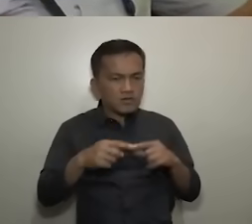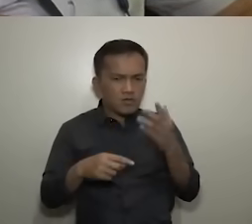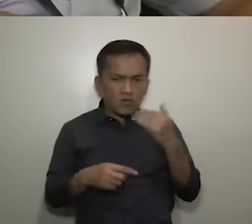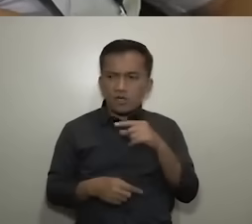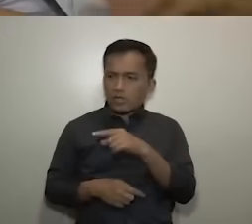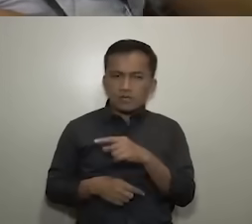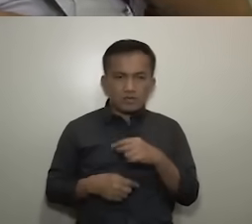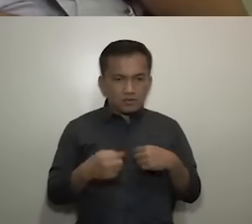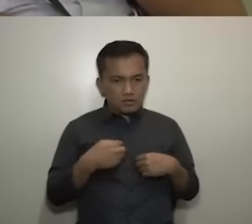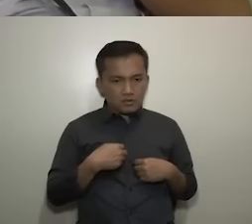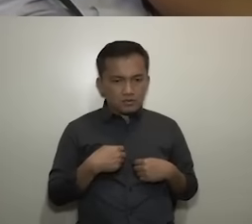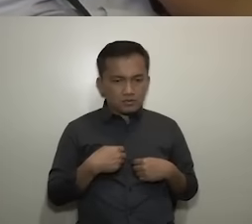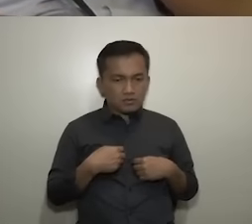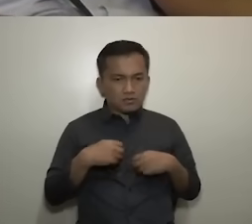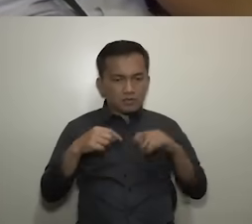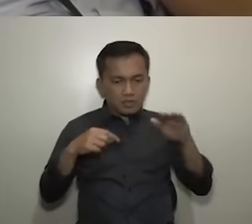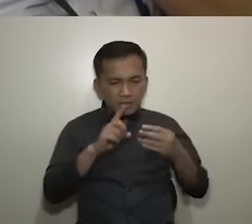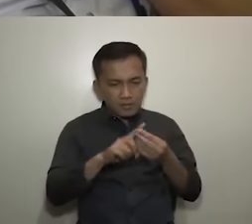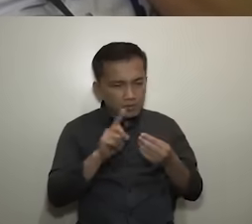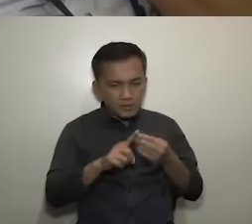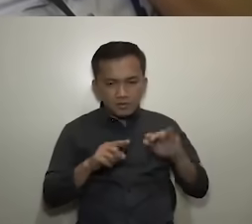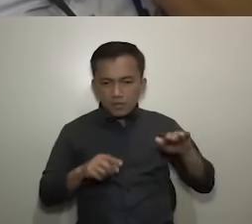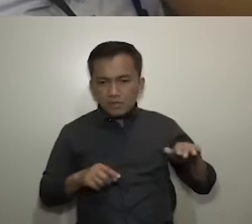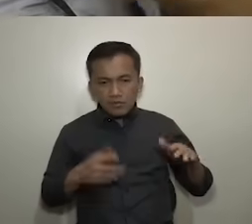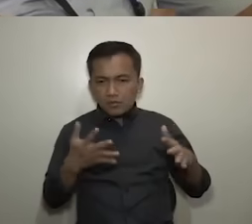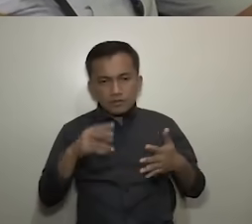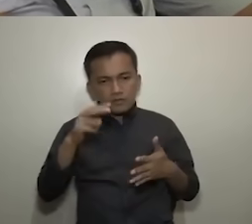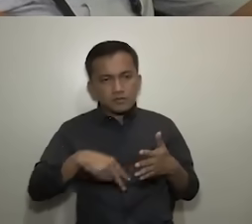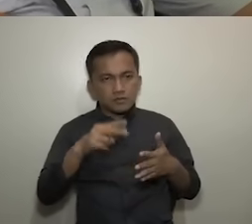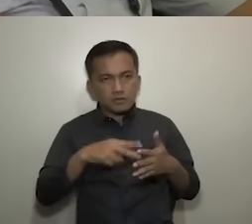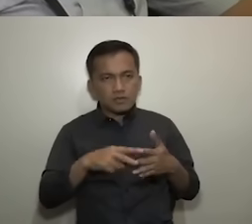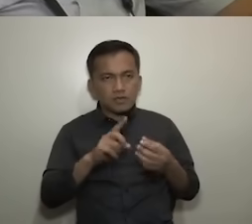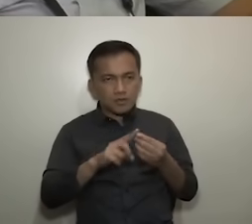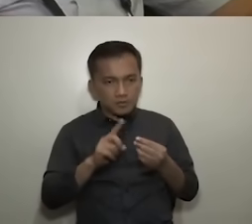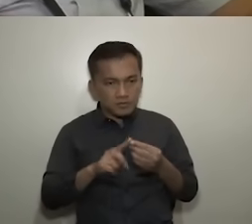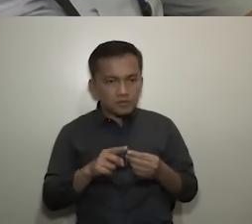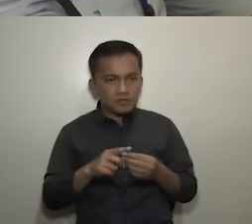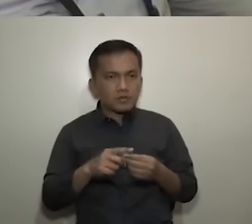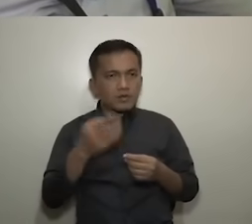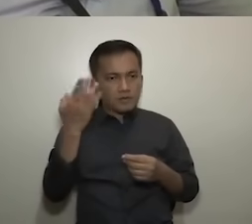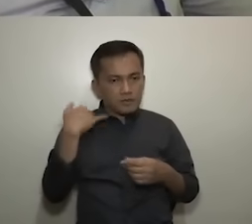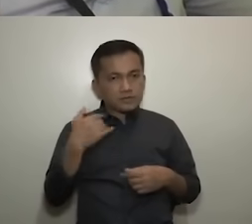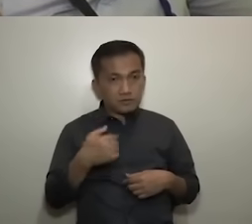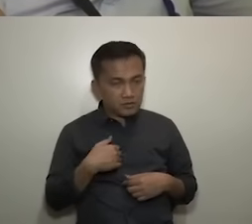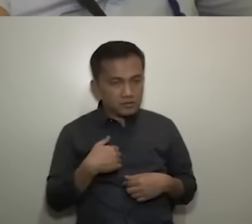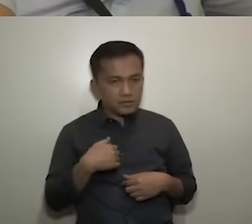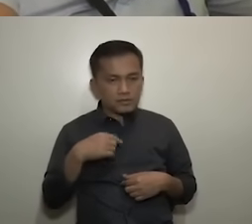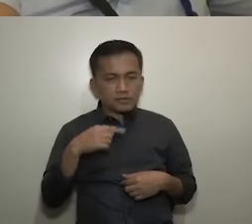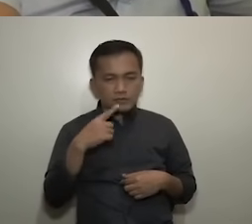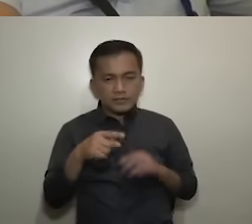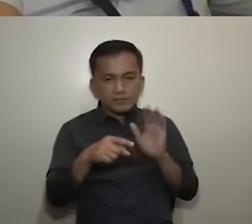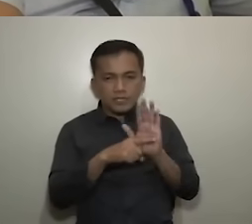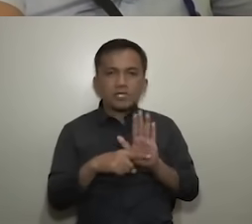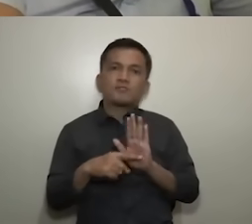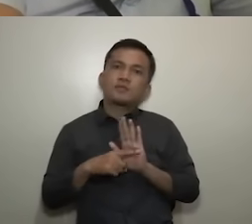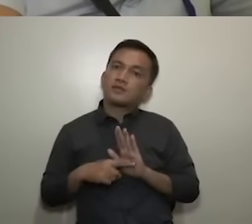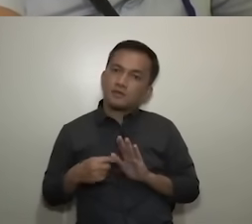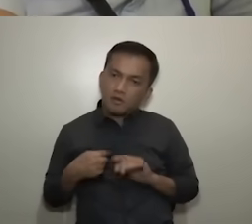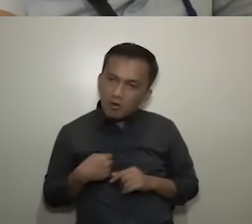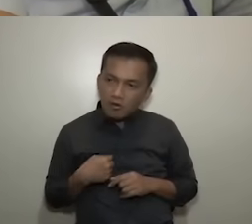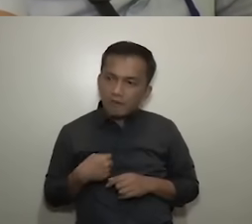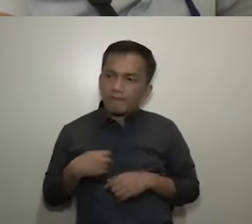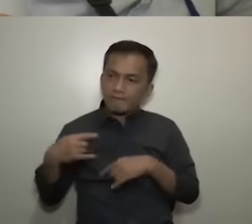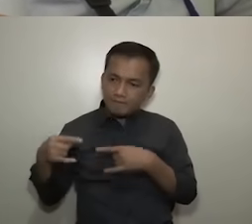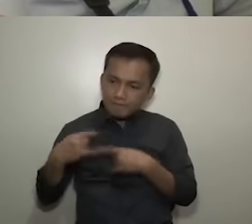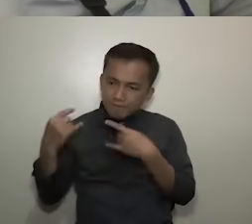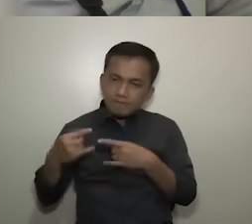ganun? Kung about sa bata, is about sa bata, wala sila nababasa. Puro about sa Pasko, puro sa mga negative side ko, yung sinasabi